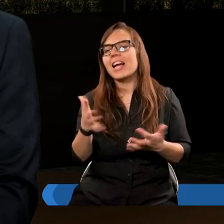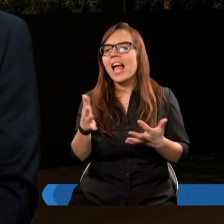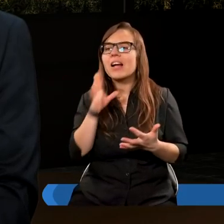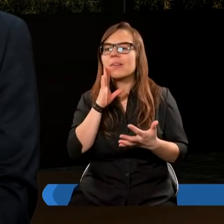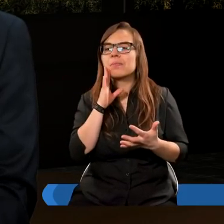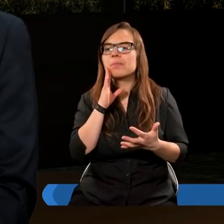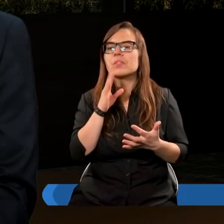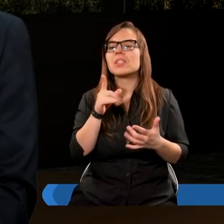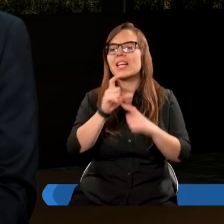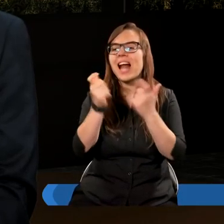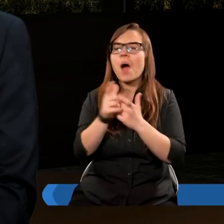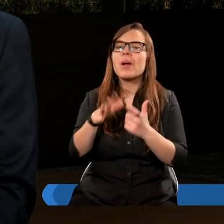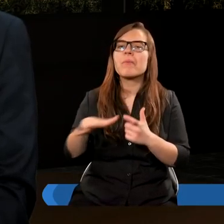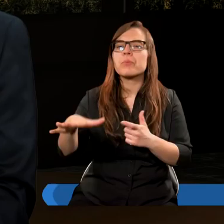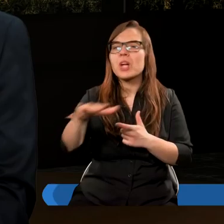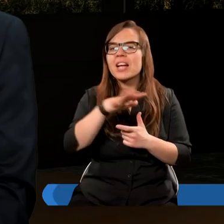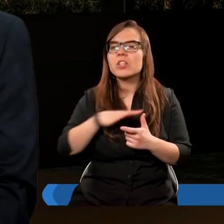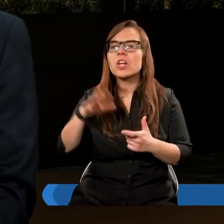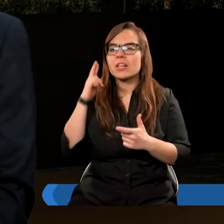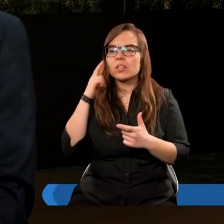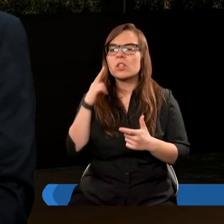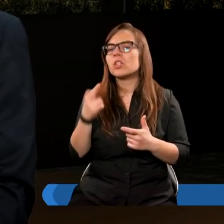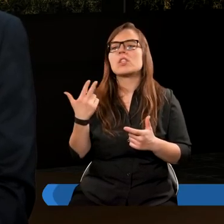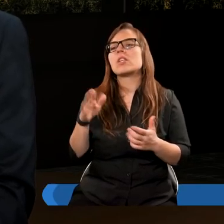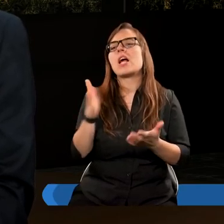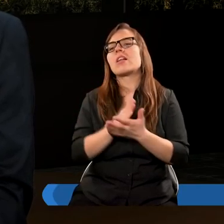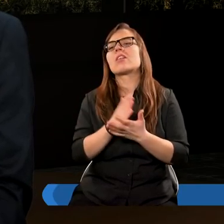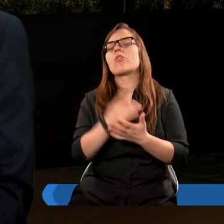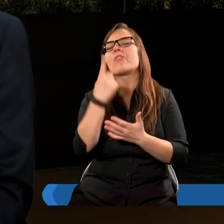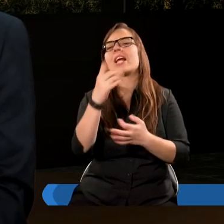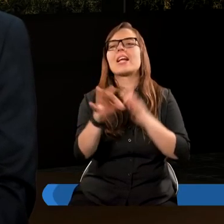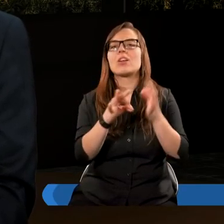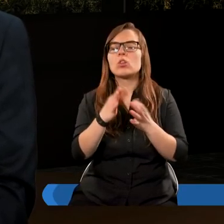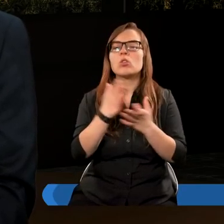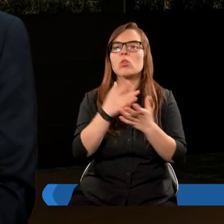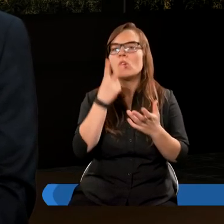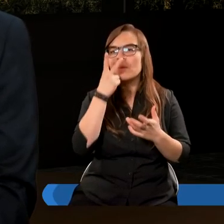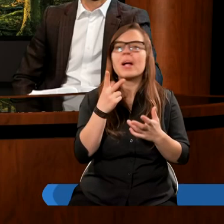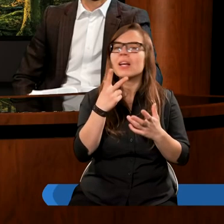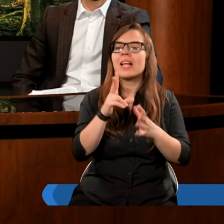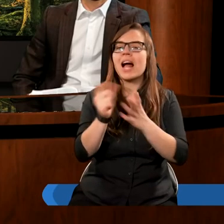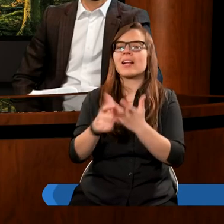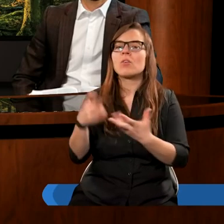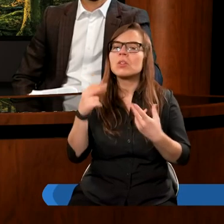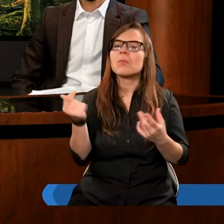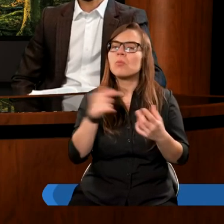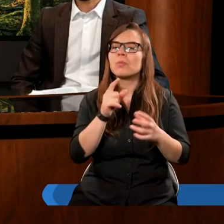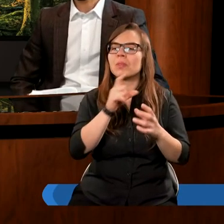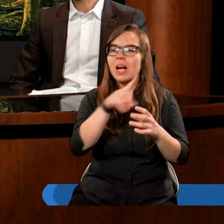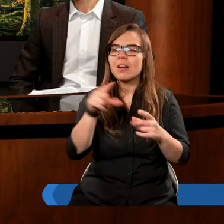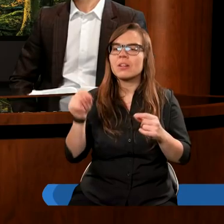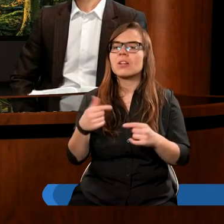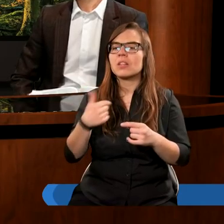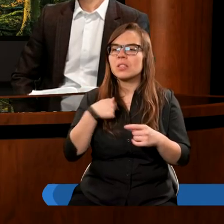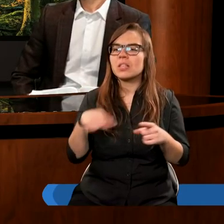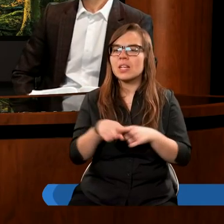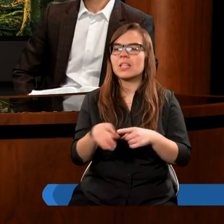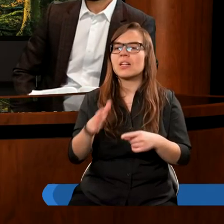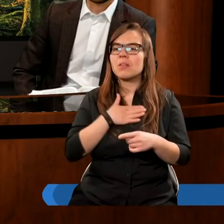tak na całej przestrzeni, tak jak z Pismem Świętym. Nie możemy wziąć jednej historii, musimy patrzeć na całość. Otóż to. To ja też